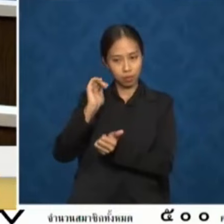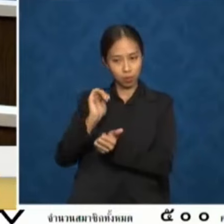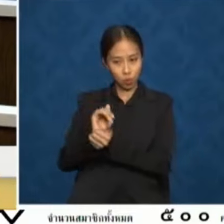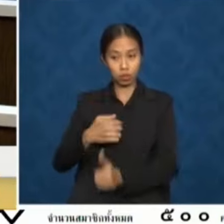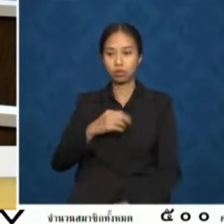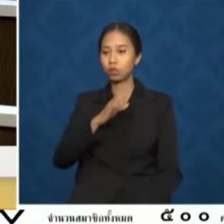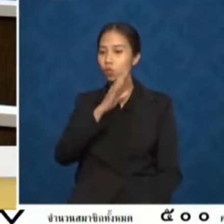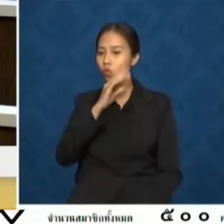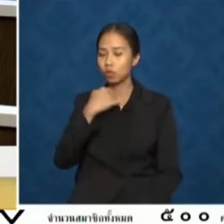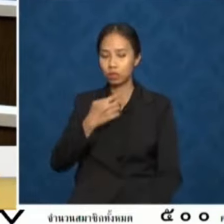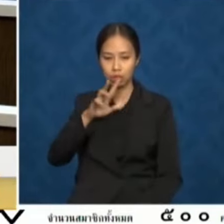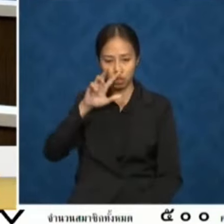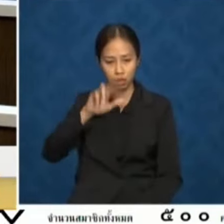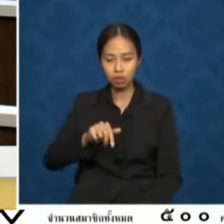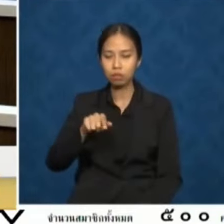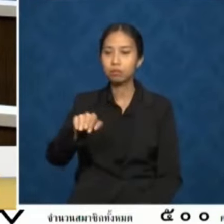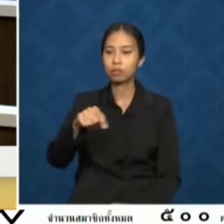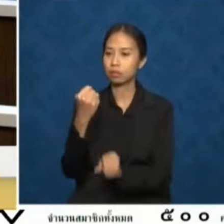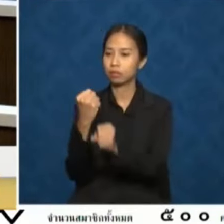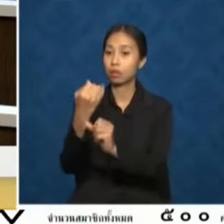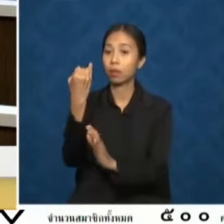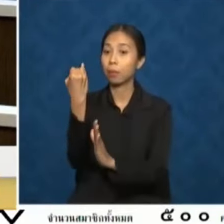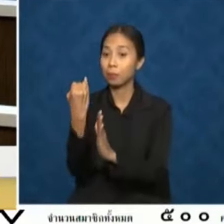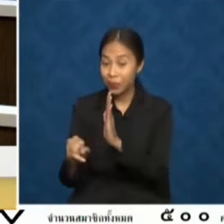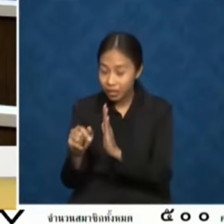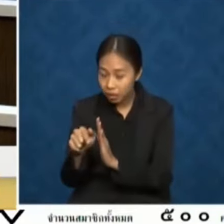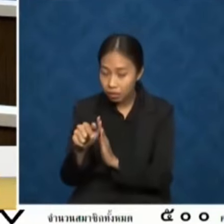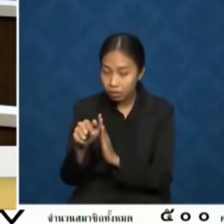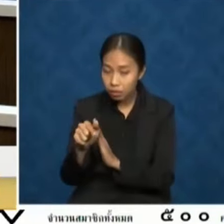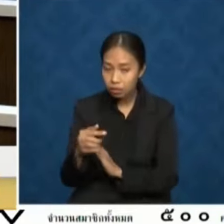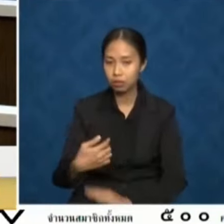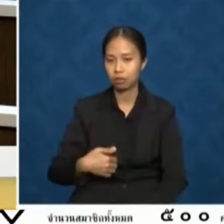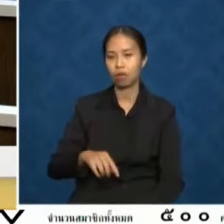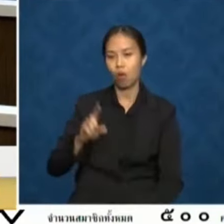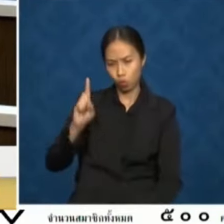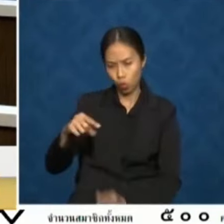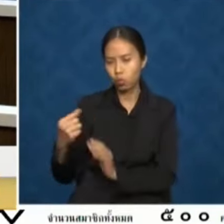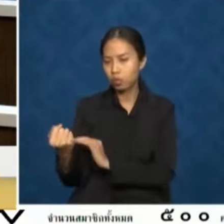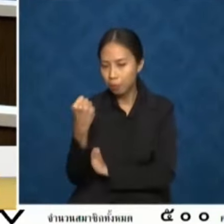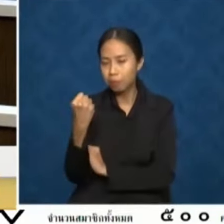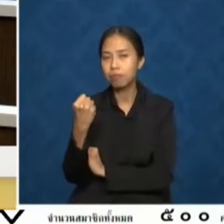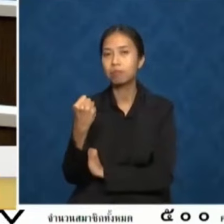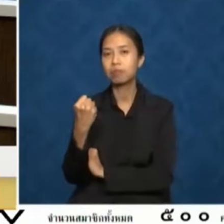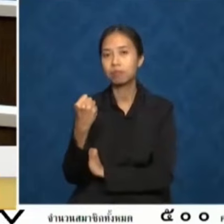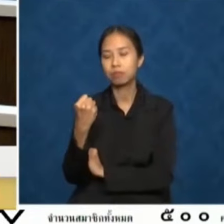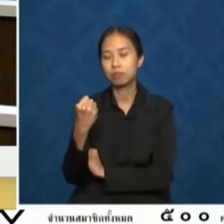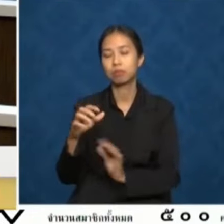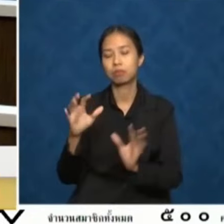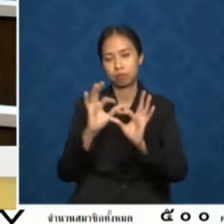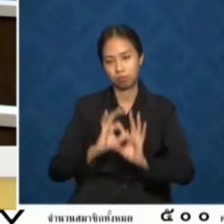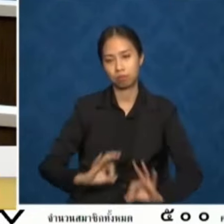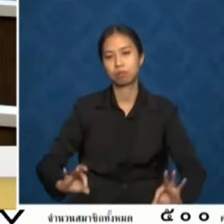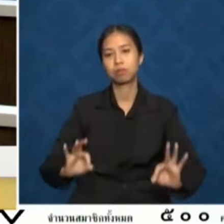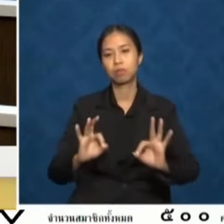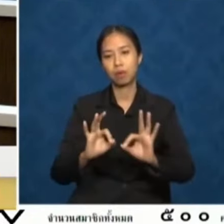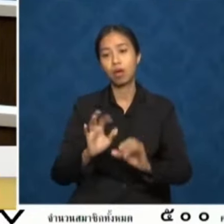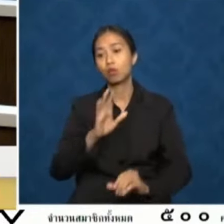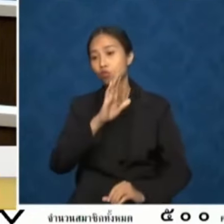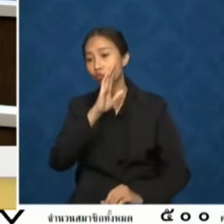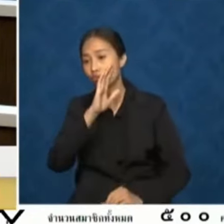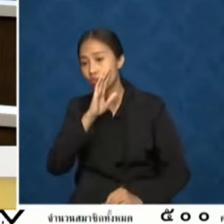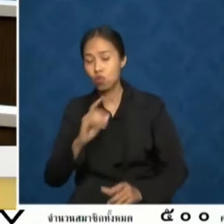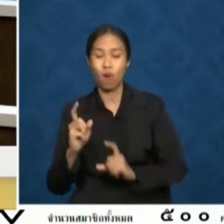การทำความผิดซึ่งหน้าต้องเด็ดขาดโดยเฉพาะกรณีที่เป็นภัยต่อสังค